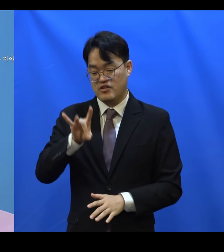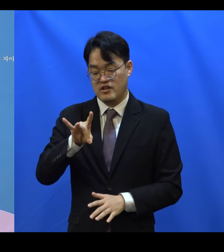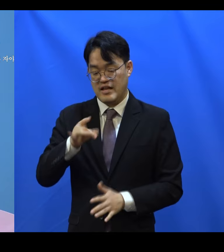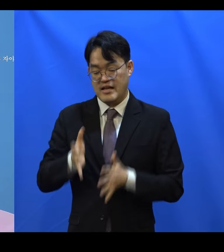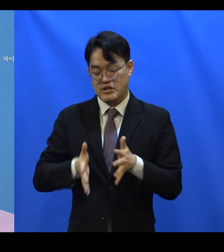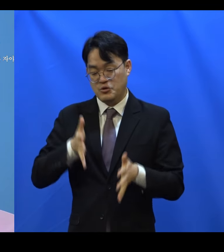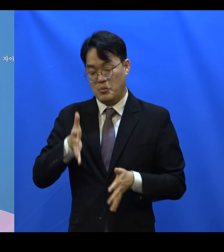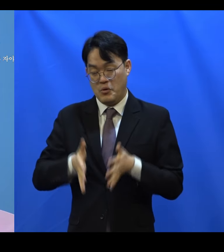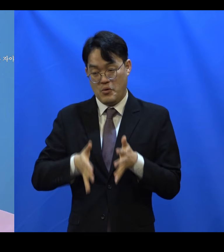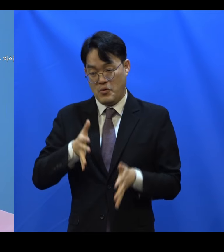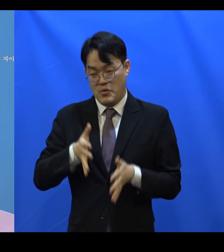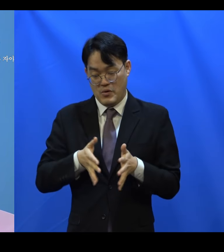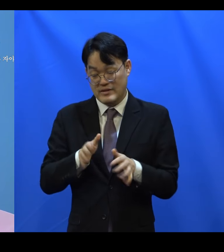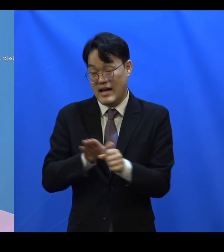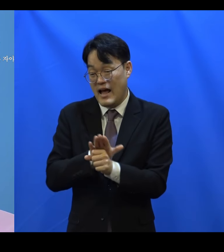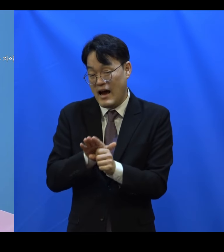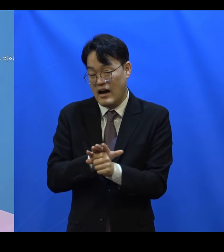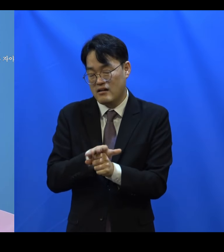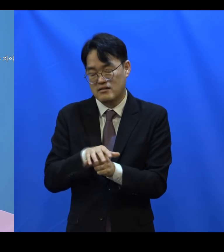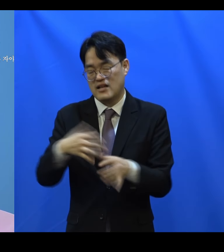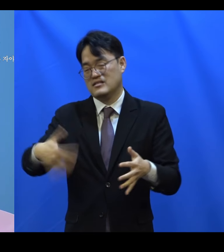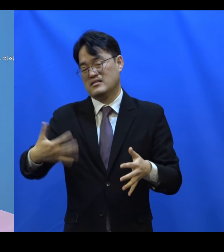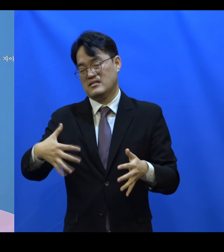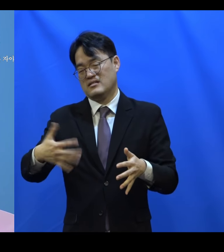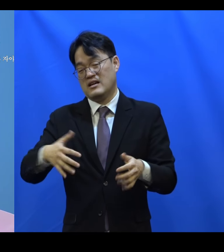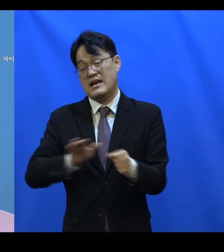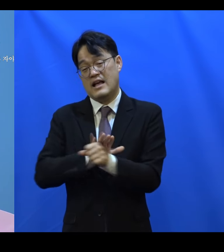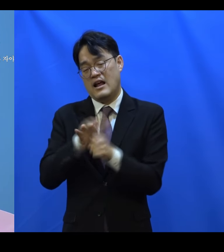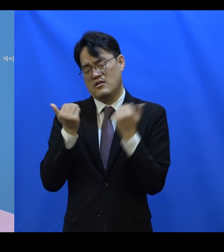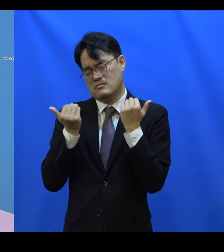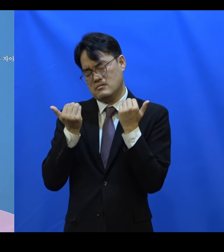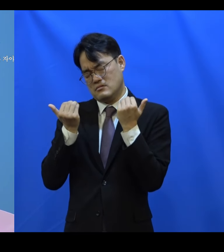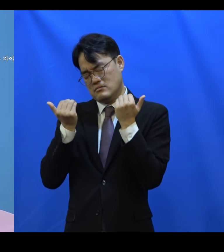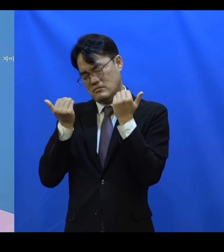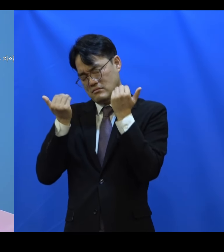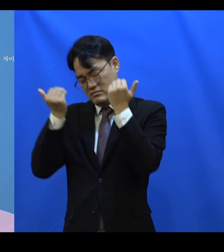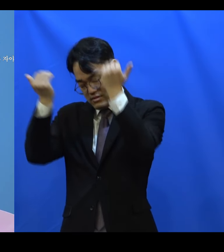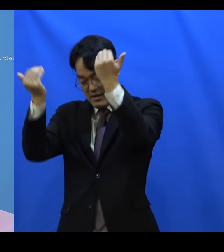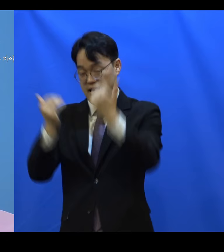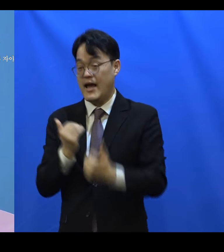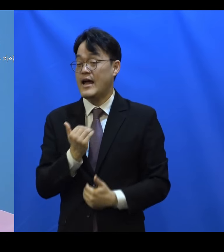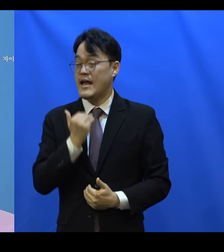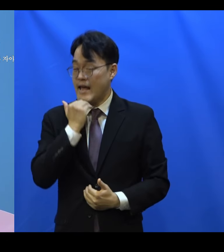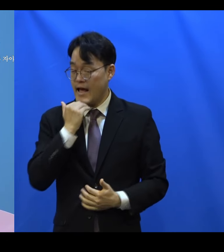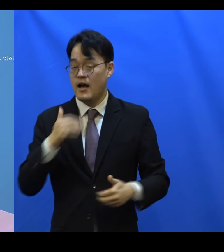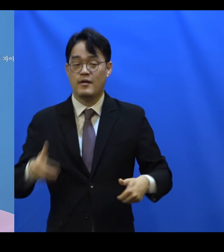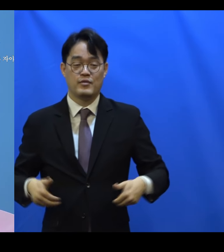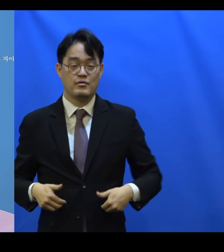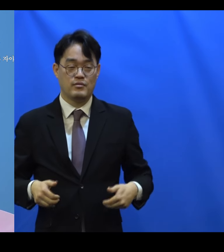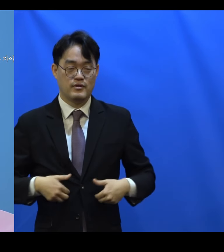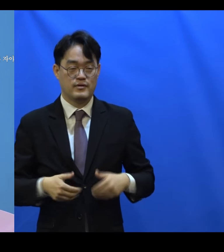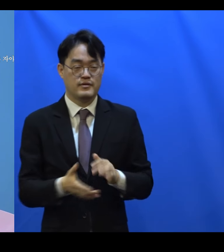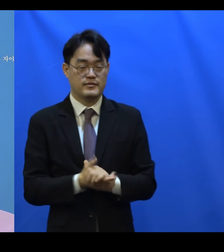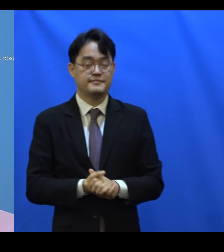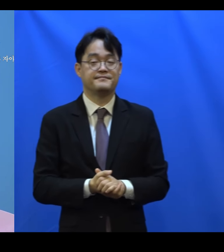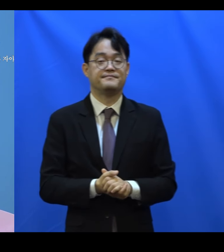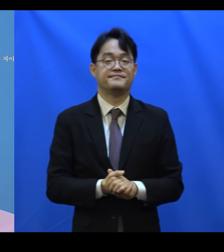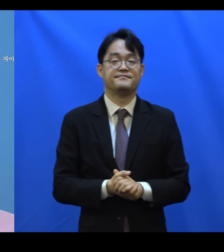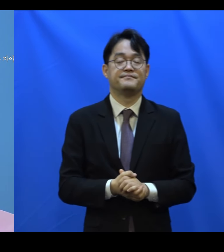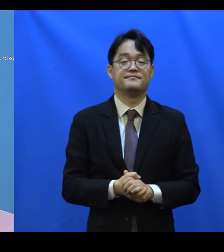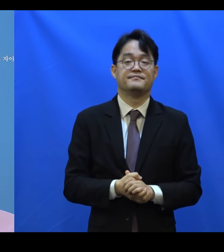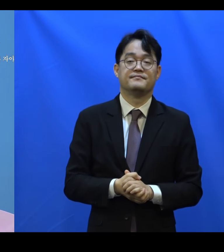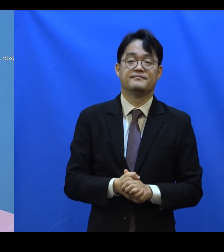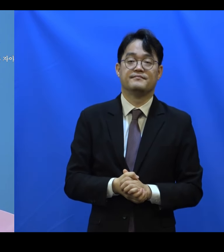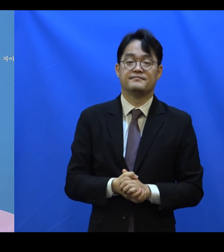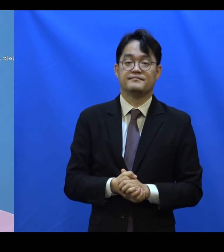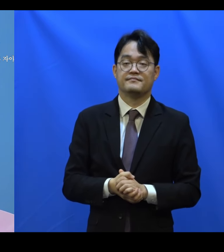은혜를 받았다 해도 그 성숙한 단계로 가도록 기다려줘야 됩니다. 주님이 나를 위해 하신 일을 누리는 단계가 있어야 돼요.